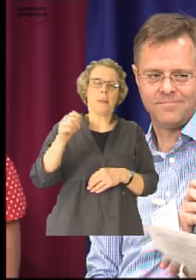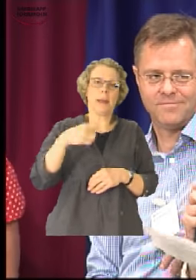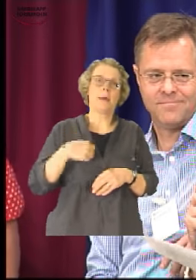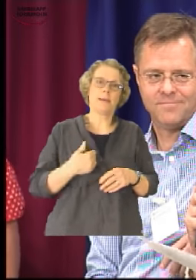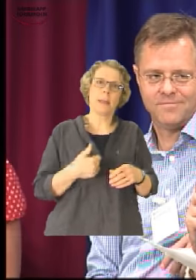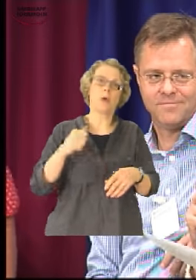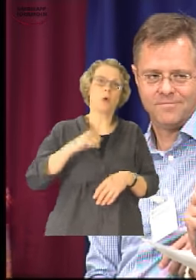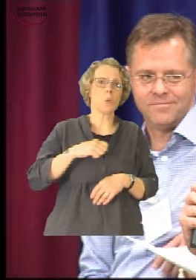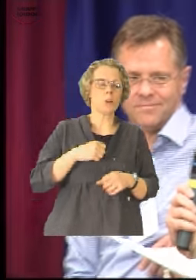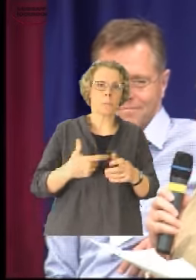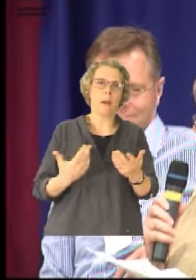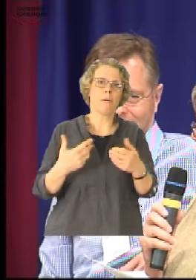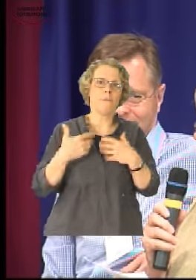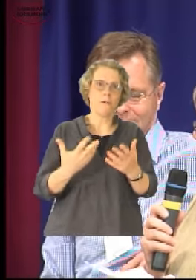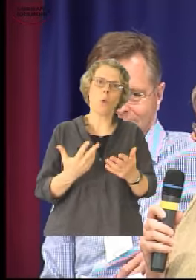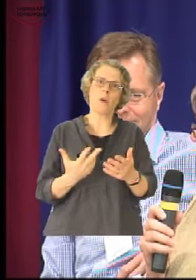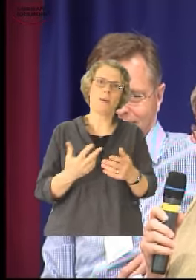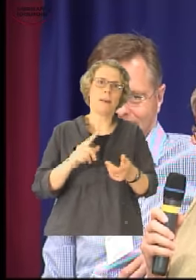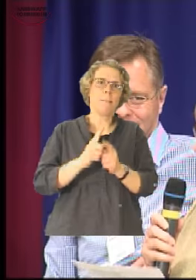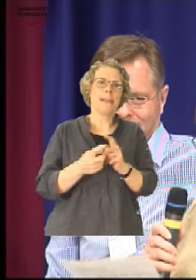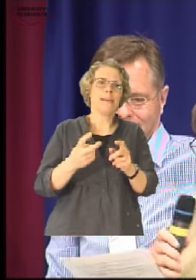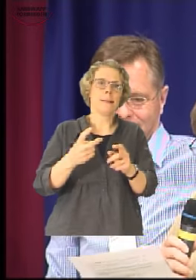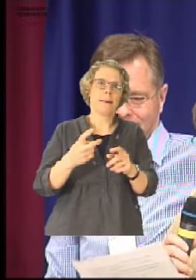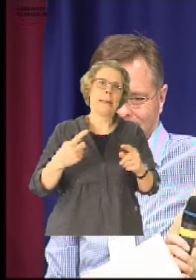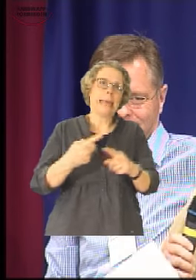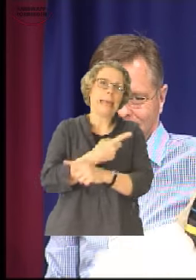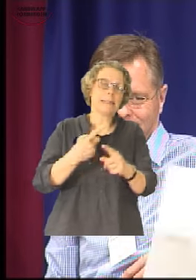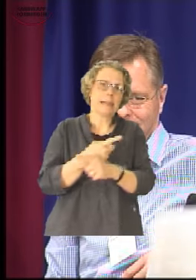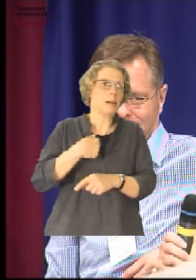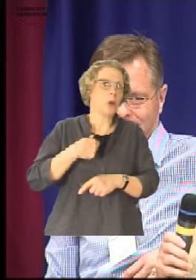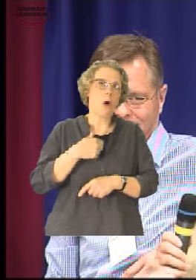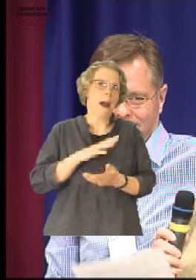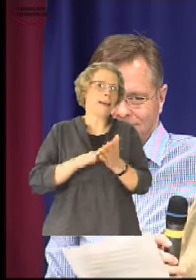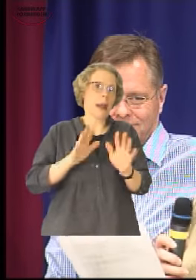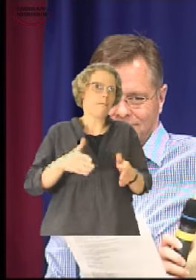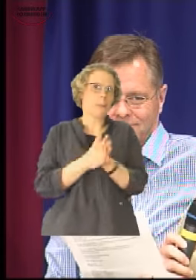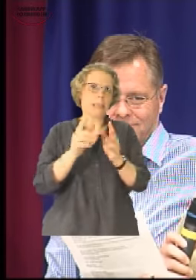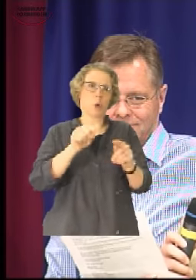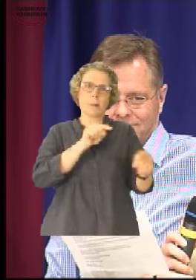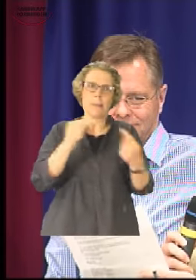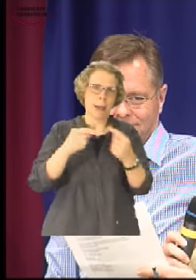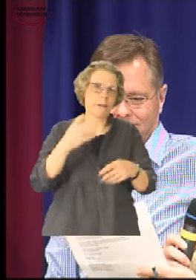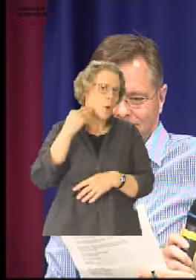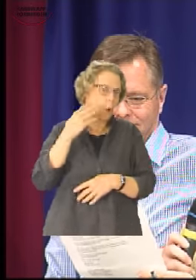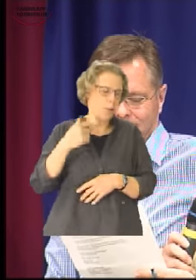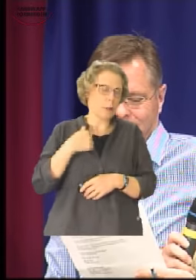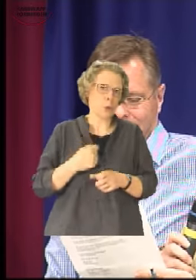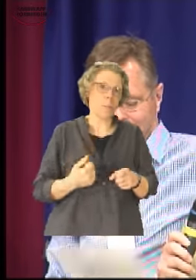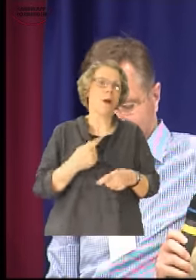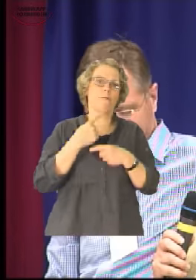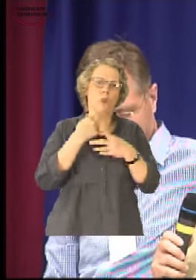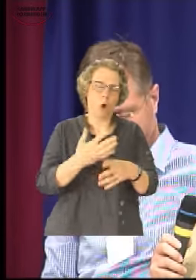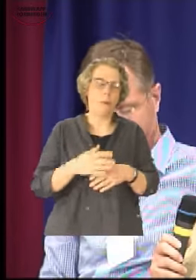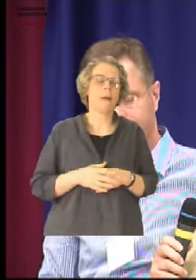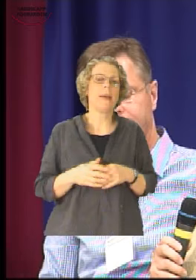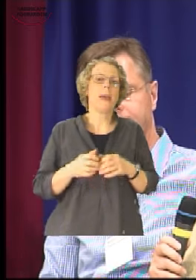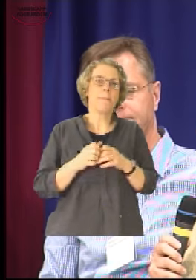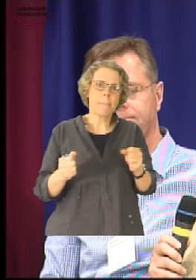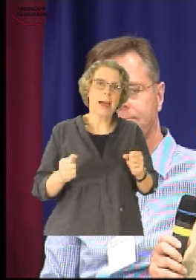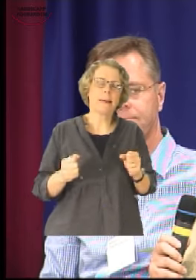här, att, som inte har varit med i alla de här debatterna tidigare. Jag måste bara säga det. Men när det